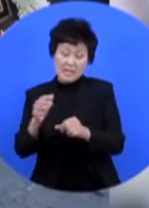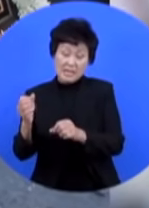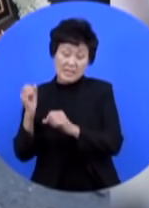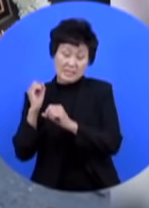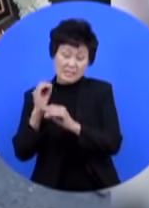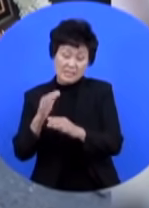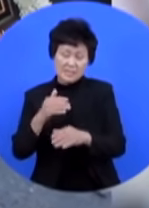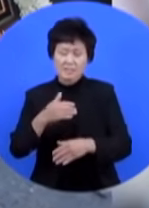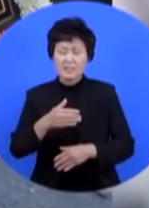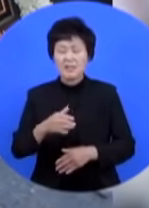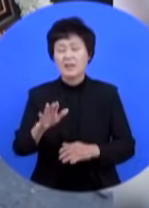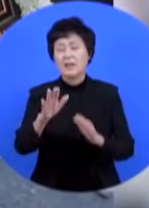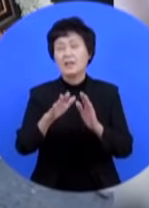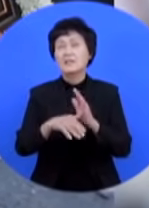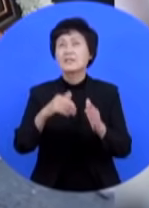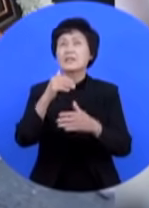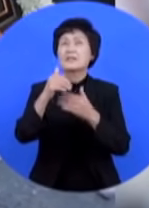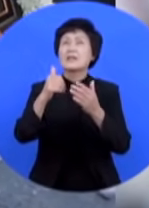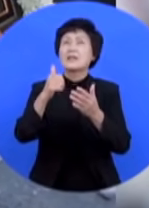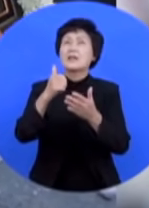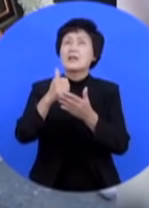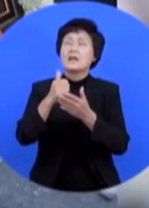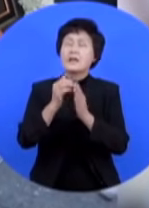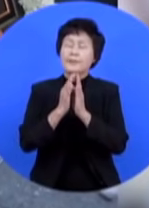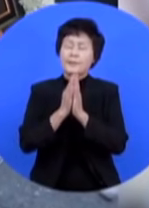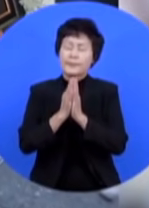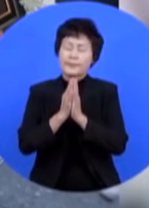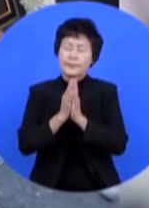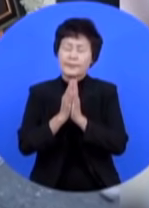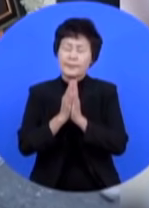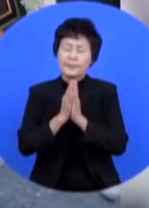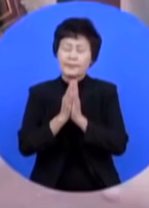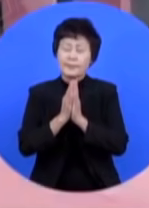많이 통곡하면서 제가 기도했습니다.